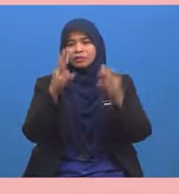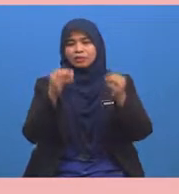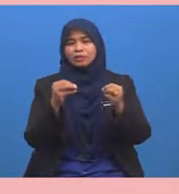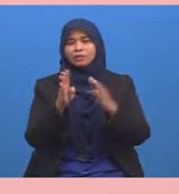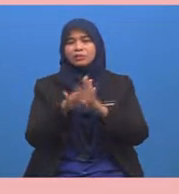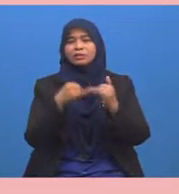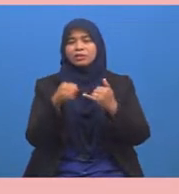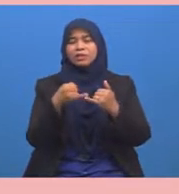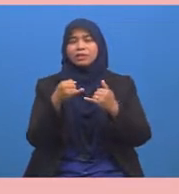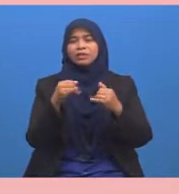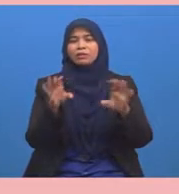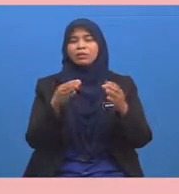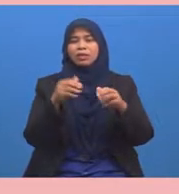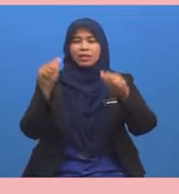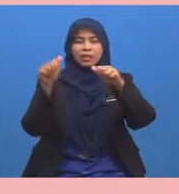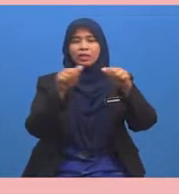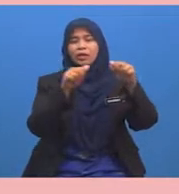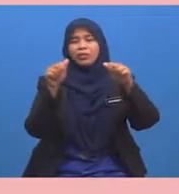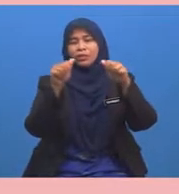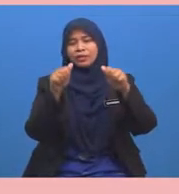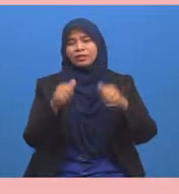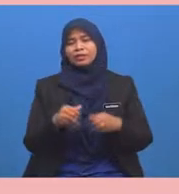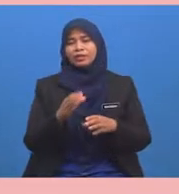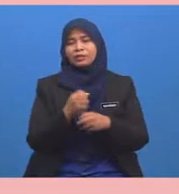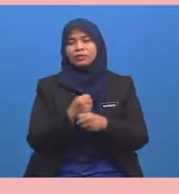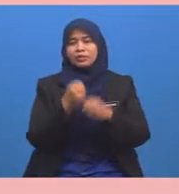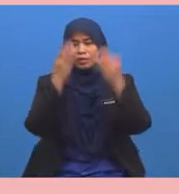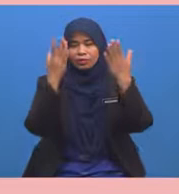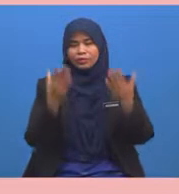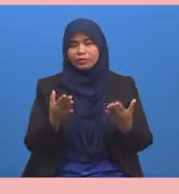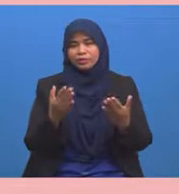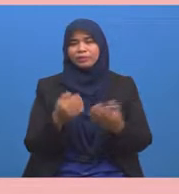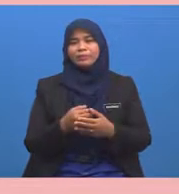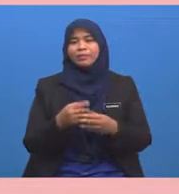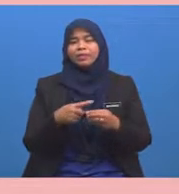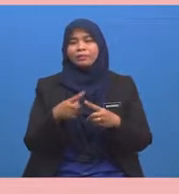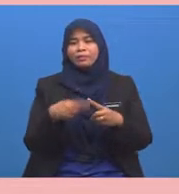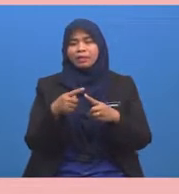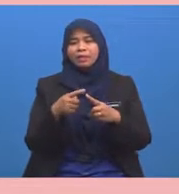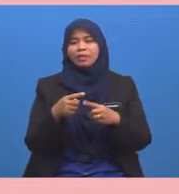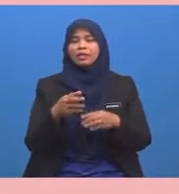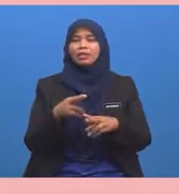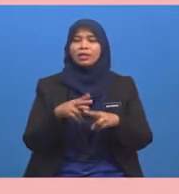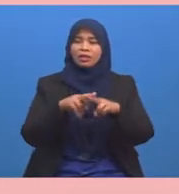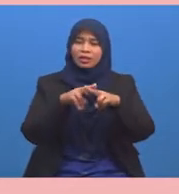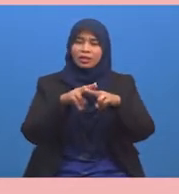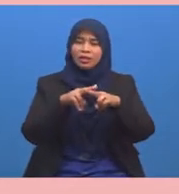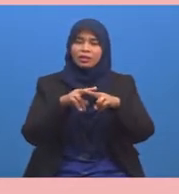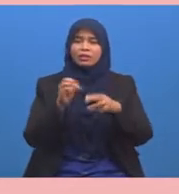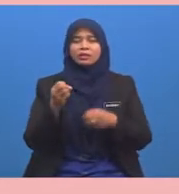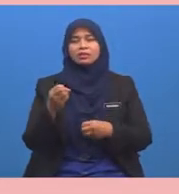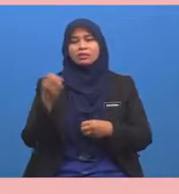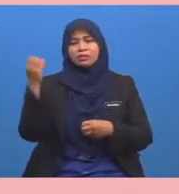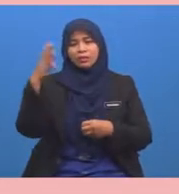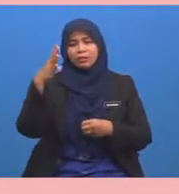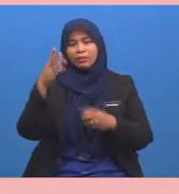awan yang boleh berlakunya pembentukan hujan. Apabila larutan garam disembur kepada